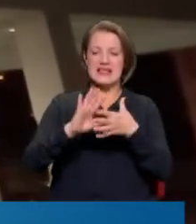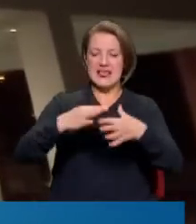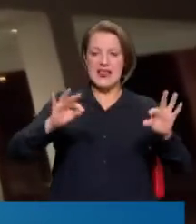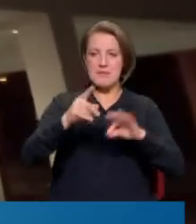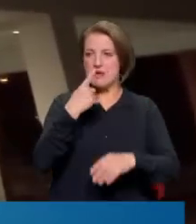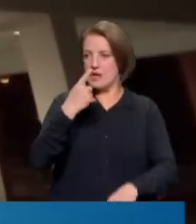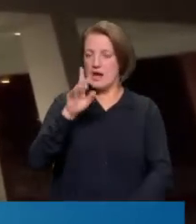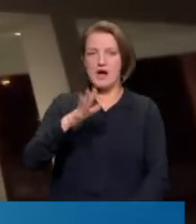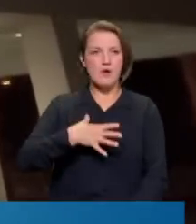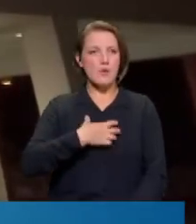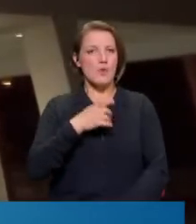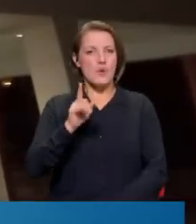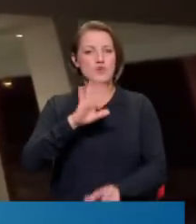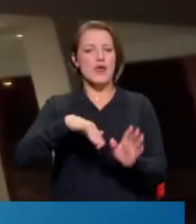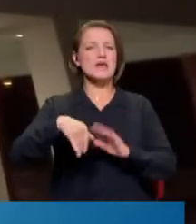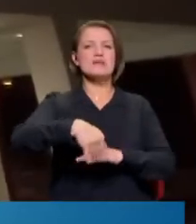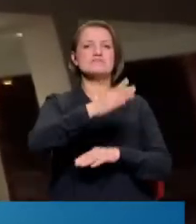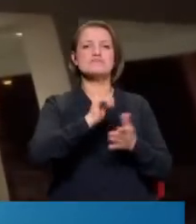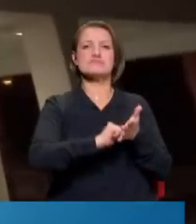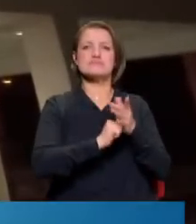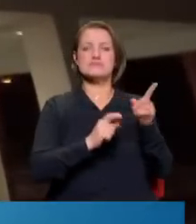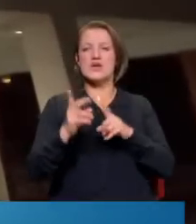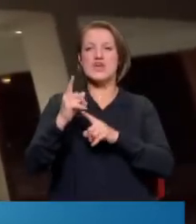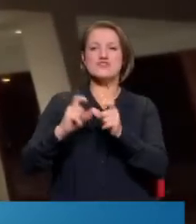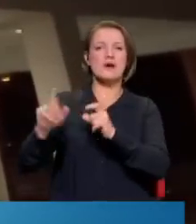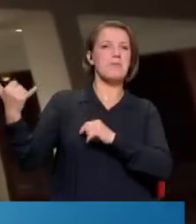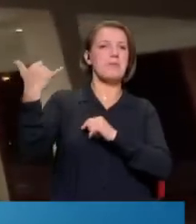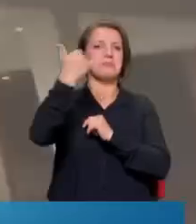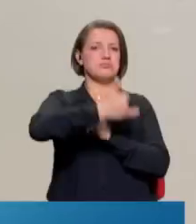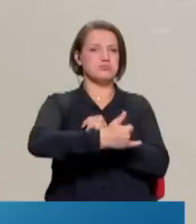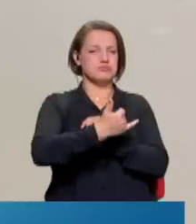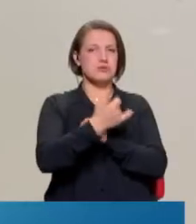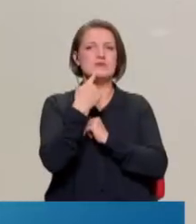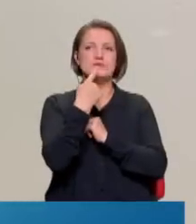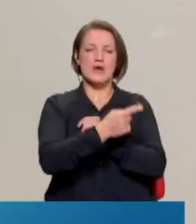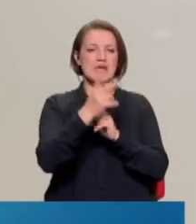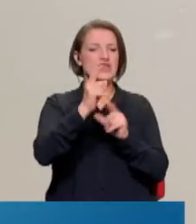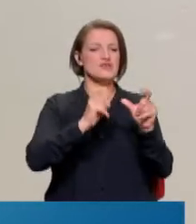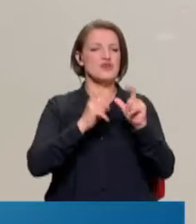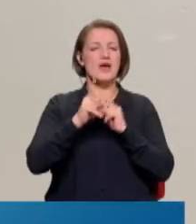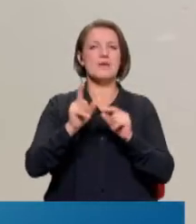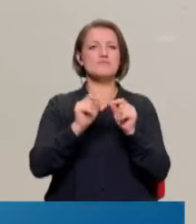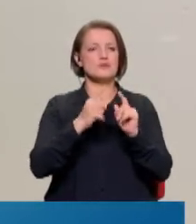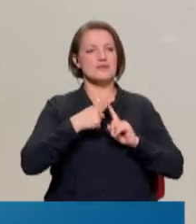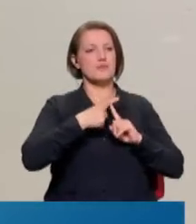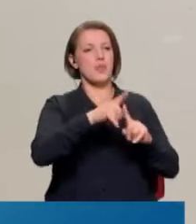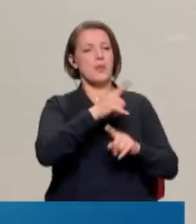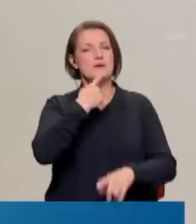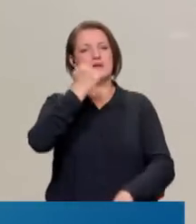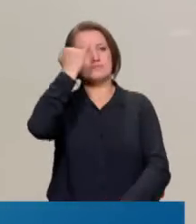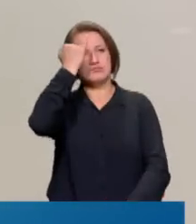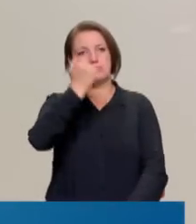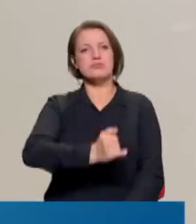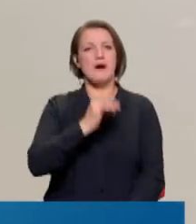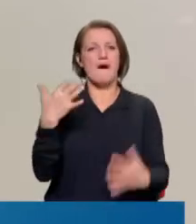alındı daha sonra ortamdan ayrılan Bulut işe tarafından telefonla arandı iddiaya göre işe bulutu tehdit edip hakarette